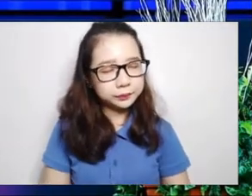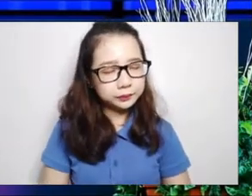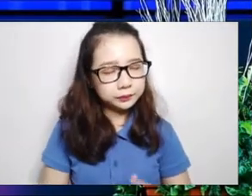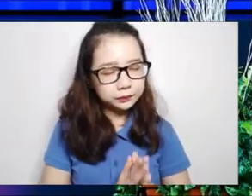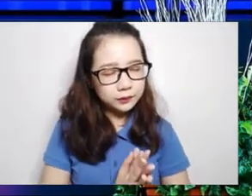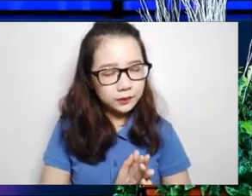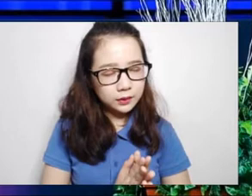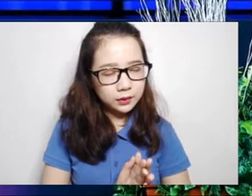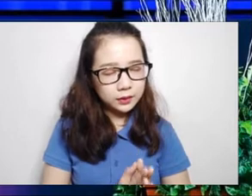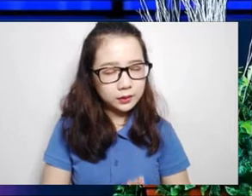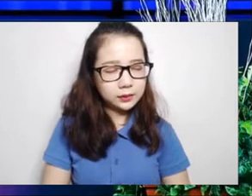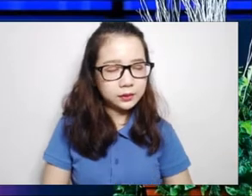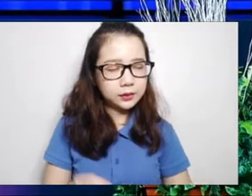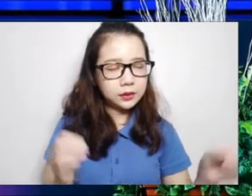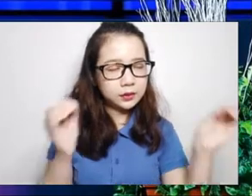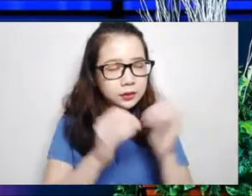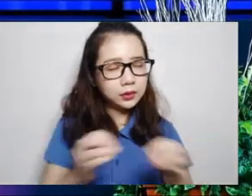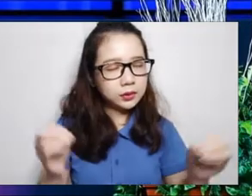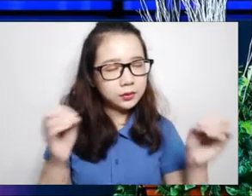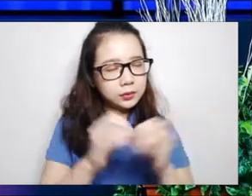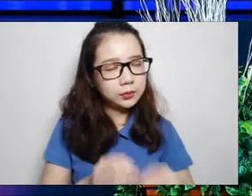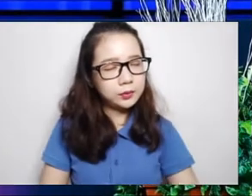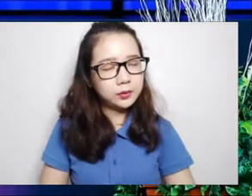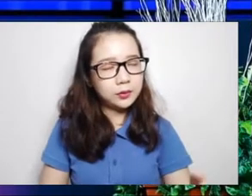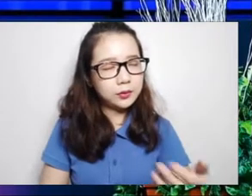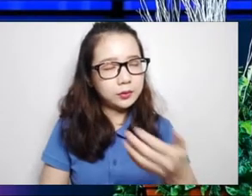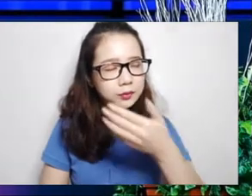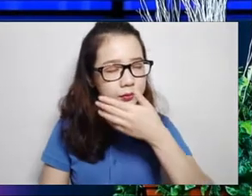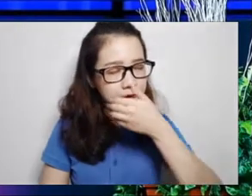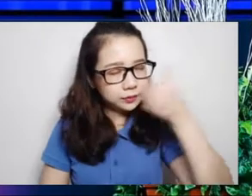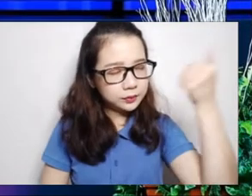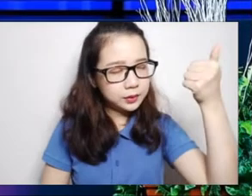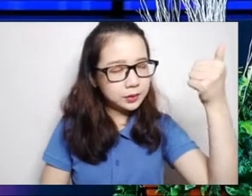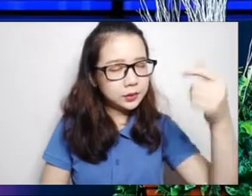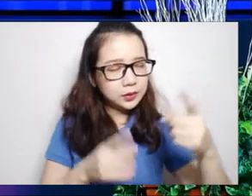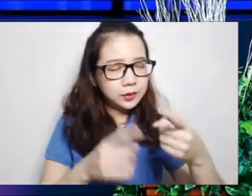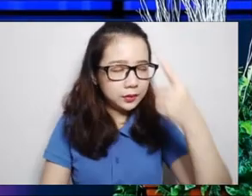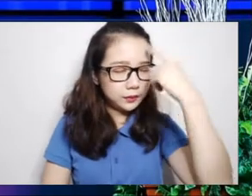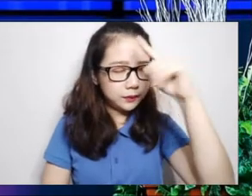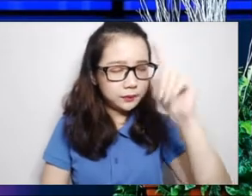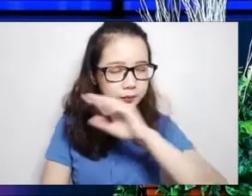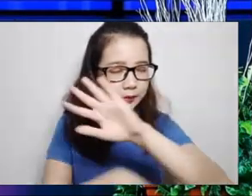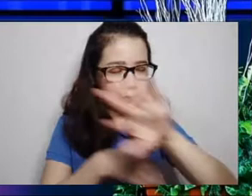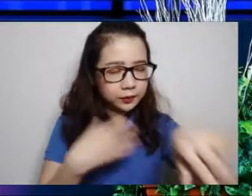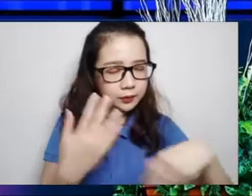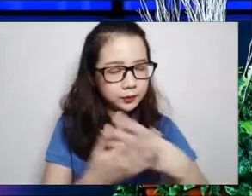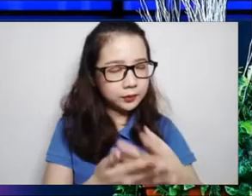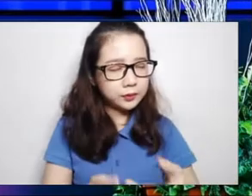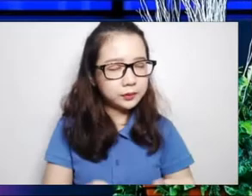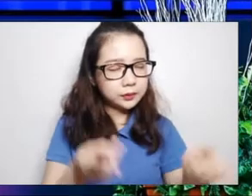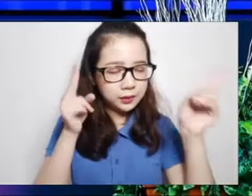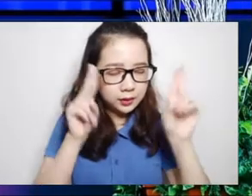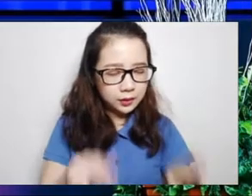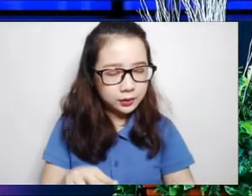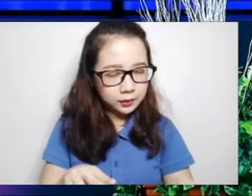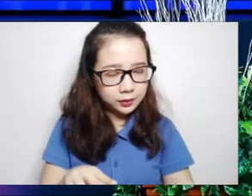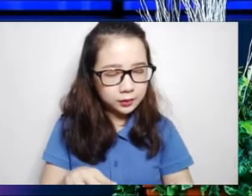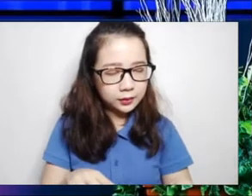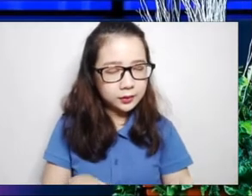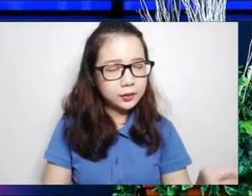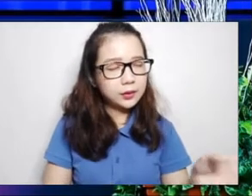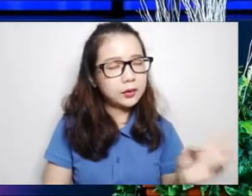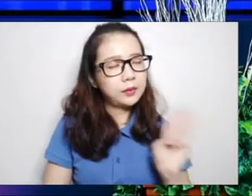mo, Panginoon, ang interes ng aming bayan, ang pinakamainam na interes para sa aming bayan, ang siyang maganap sa kanila